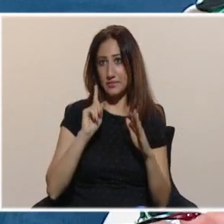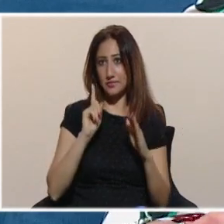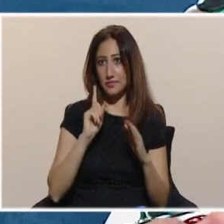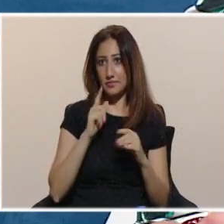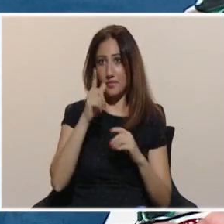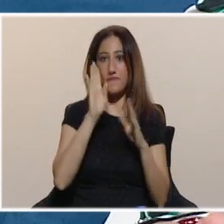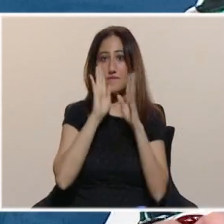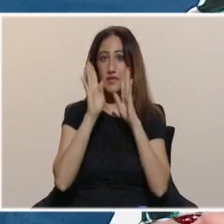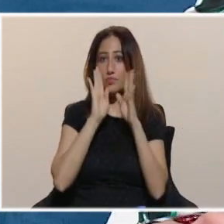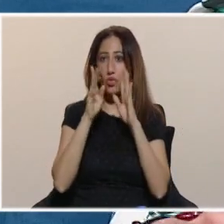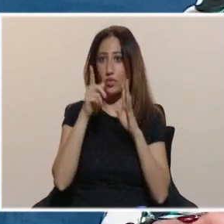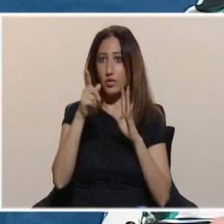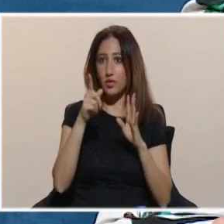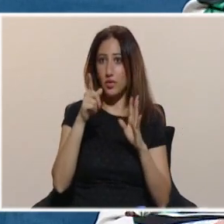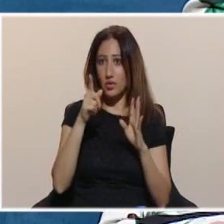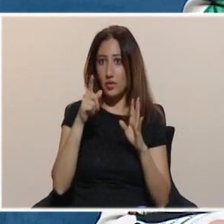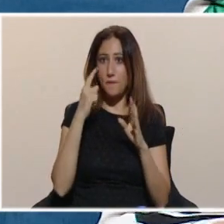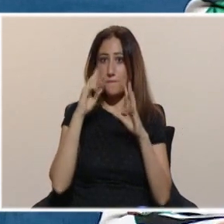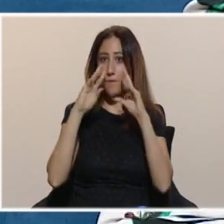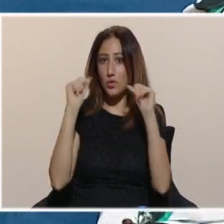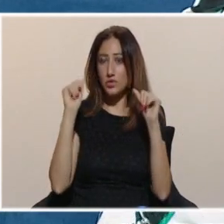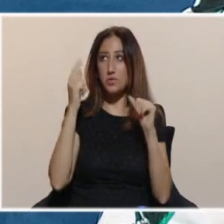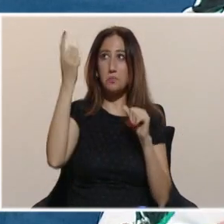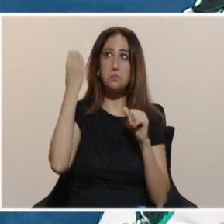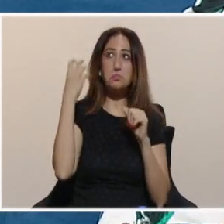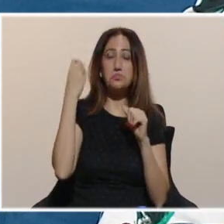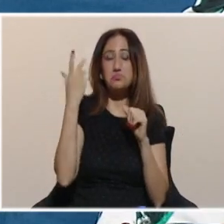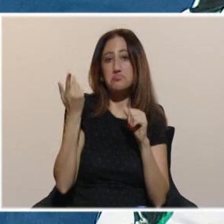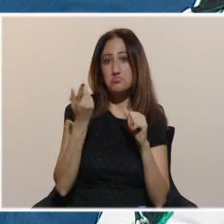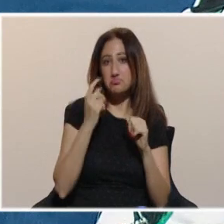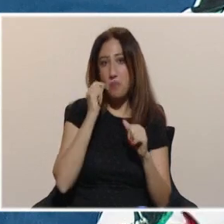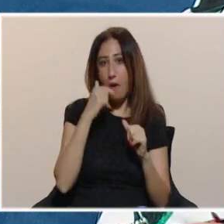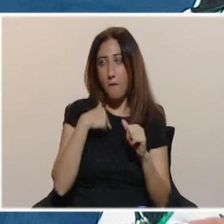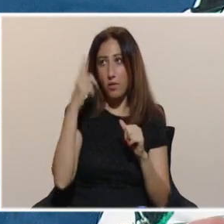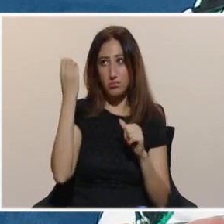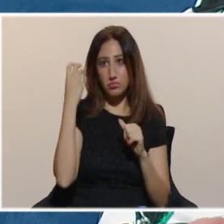له على الفيسبوك قلت له بابي انت وحشتني قوي، ما ردش عليا.